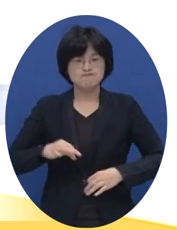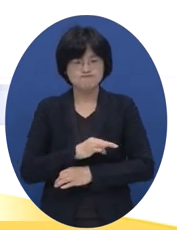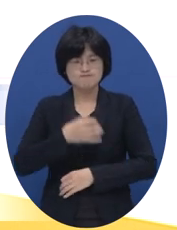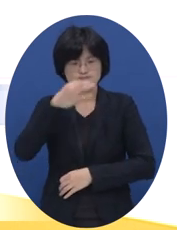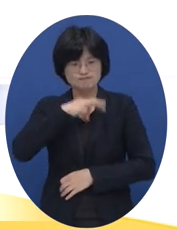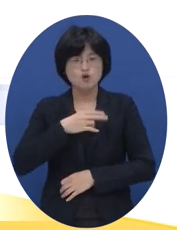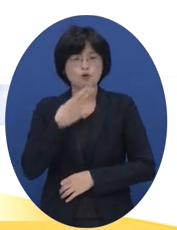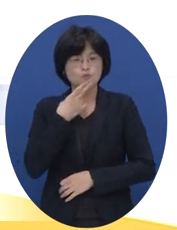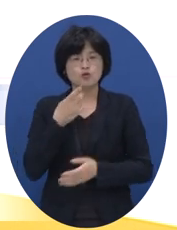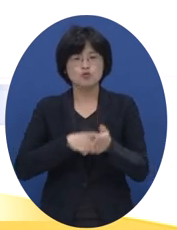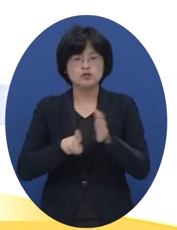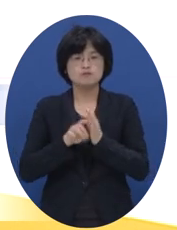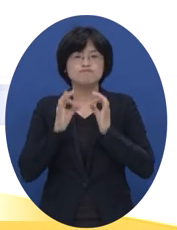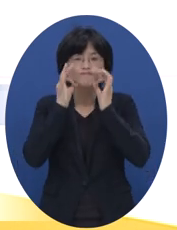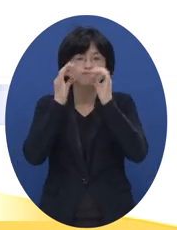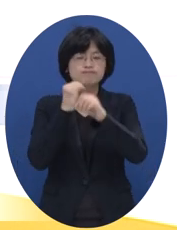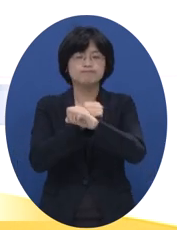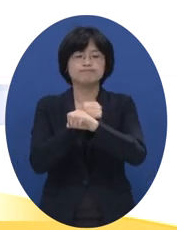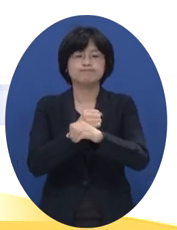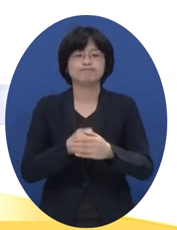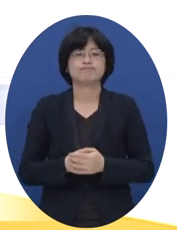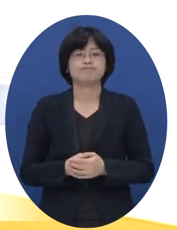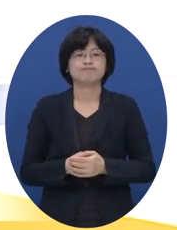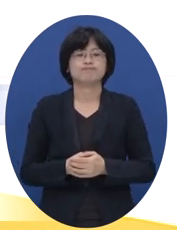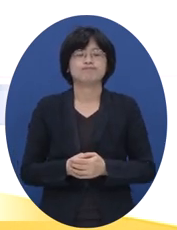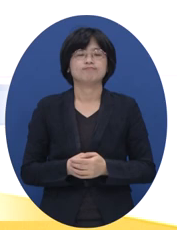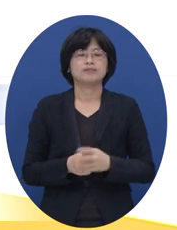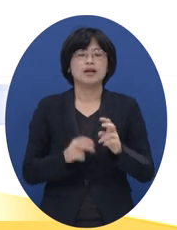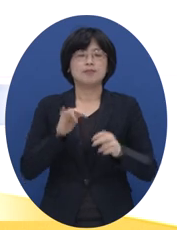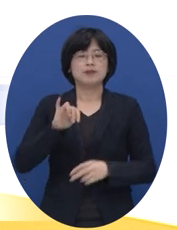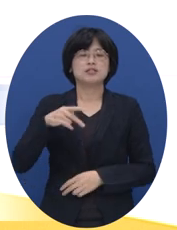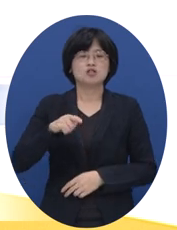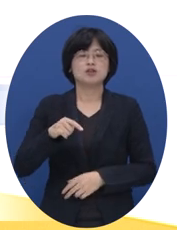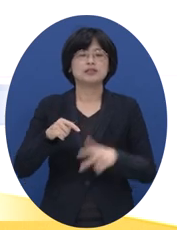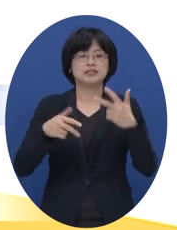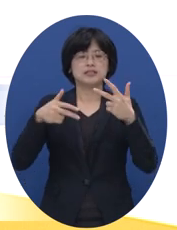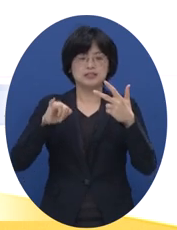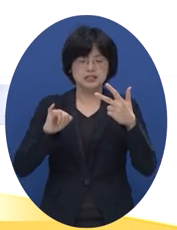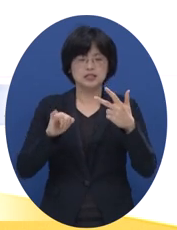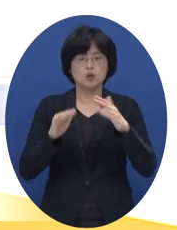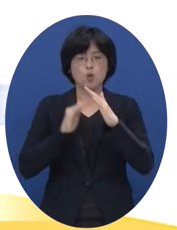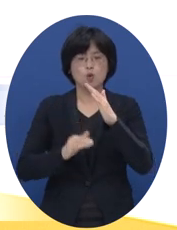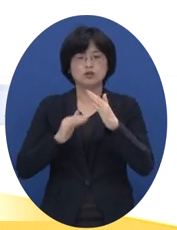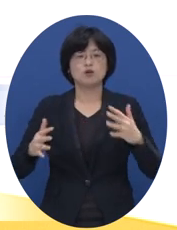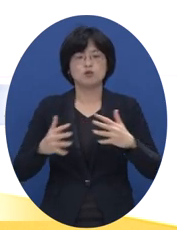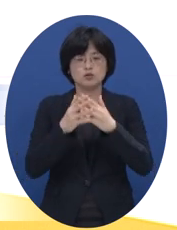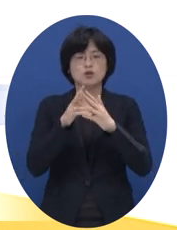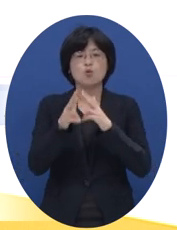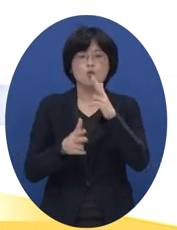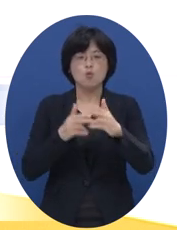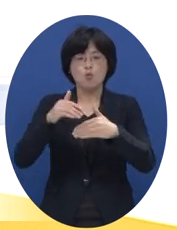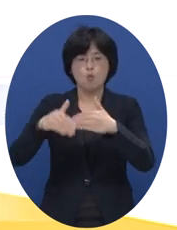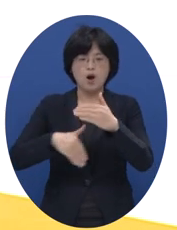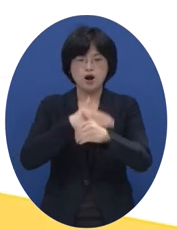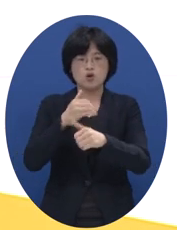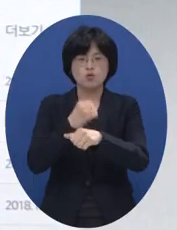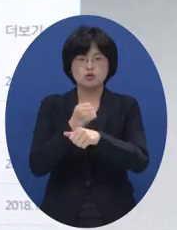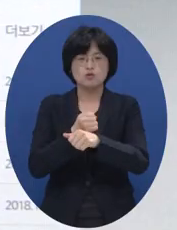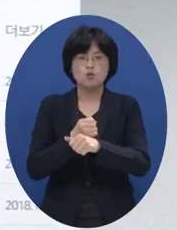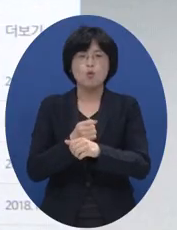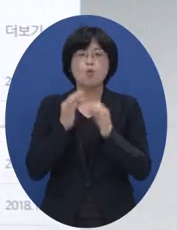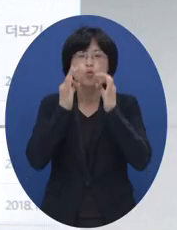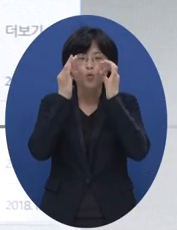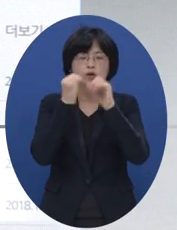도록 재생을 을 보십니다 민생 7길 중종은 권고를 덜 홍경희 정첩 될 수 있도록 노력하겠습니다